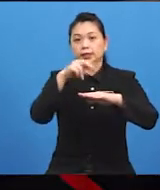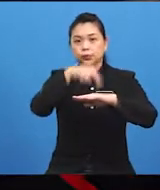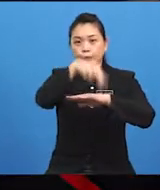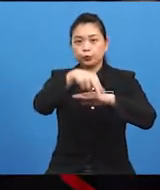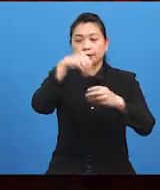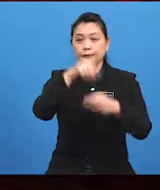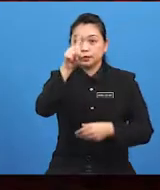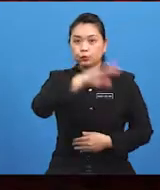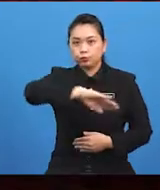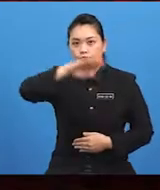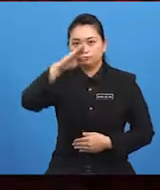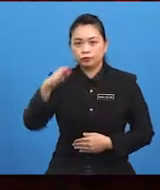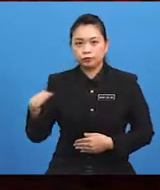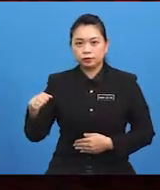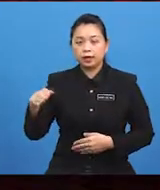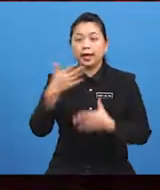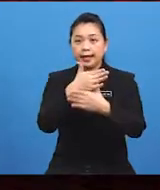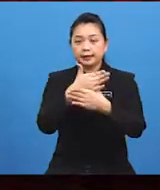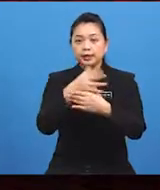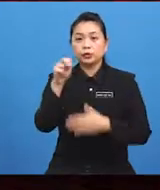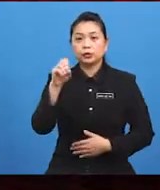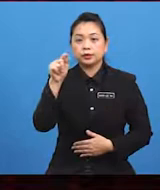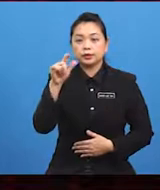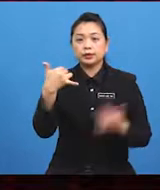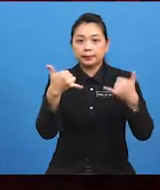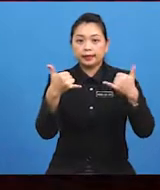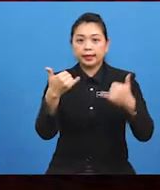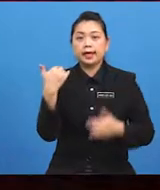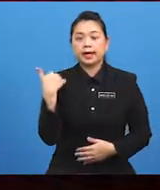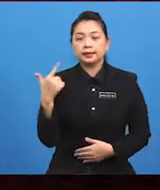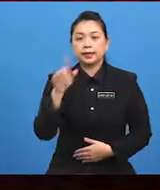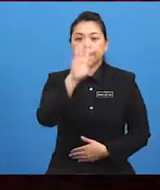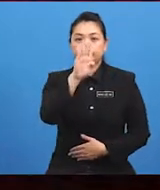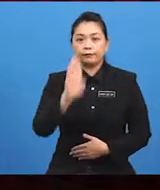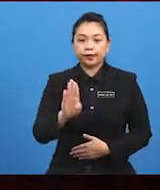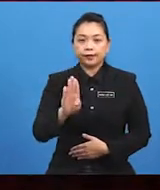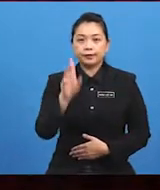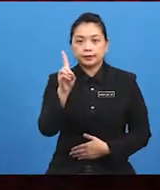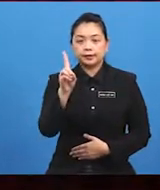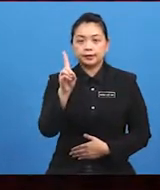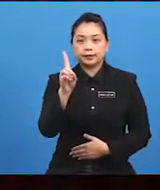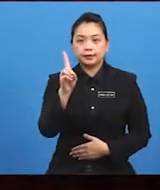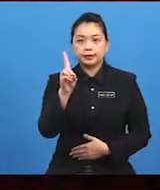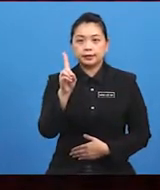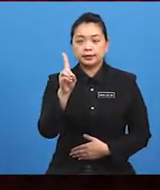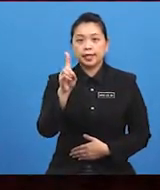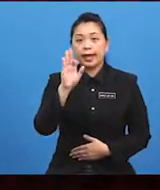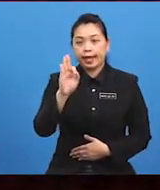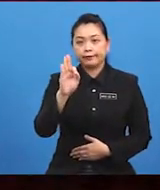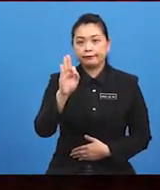oktav. Antara not-not yang akan dimainkan ialah not B flat, D,